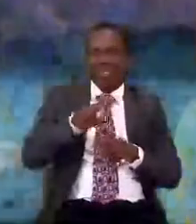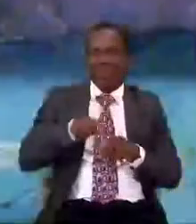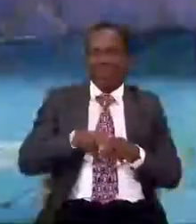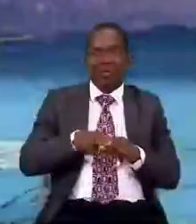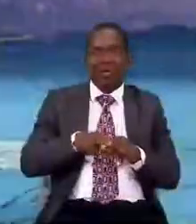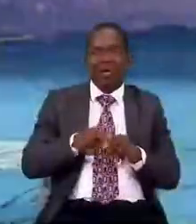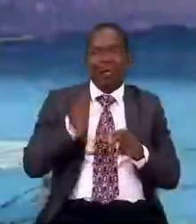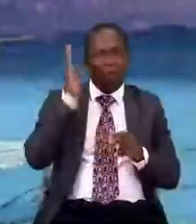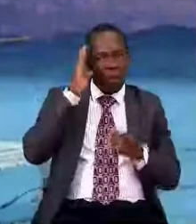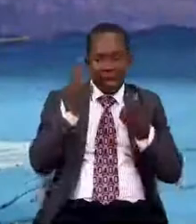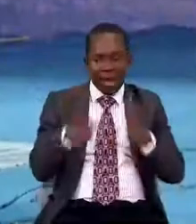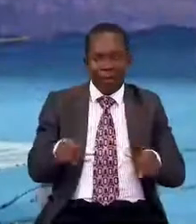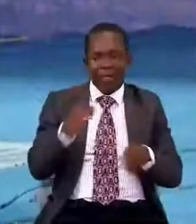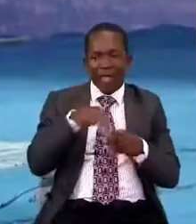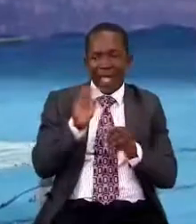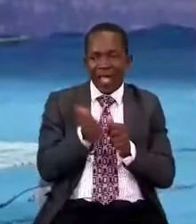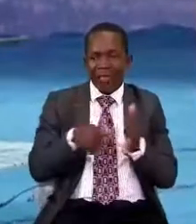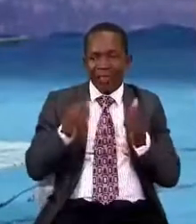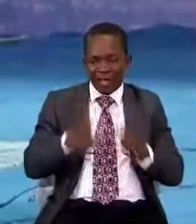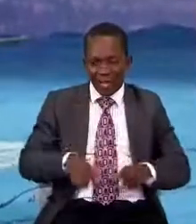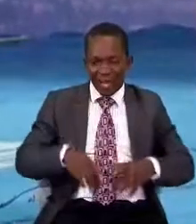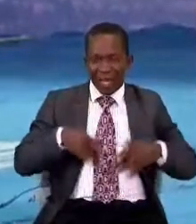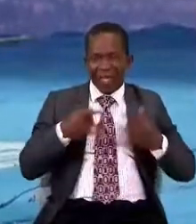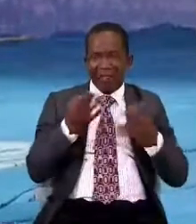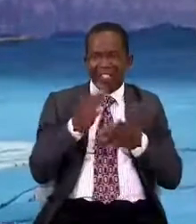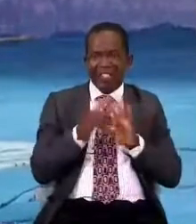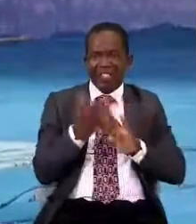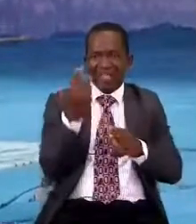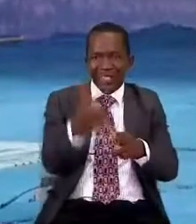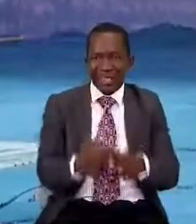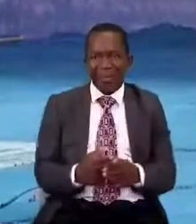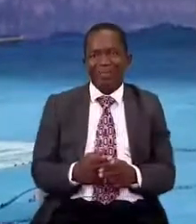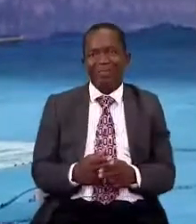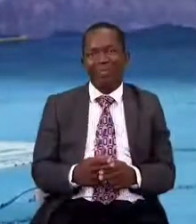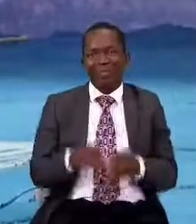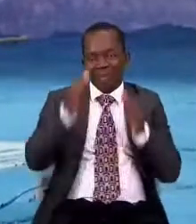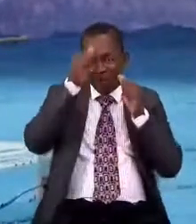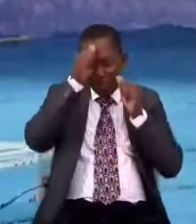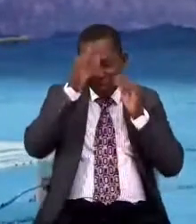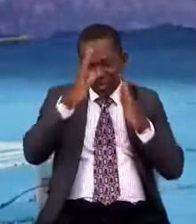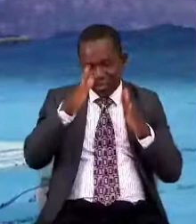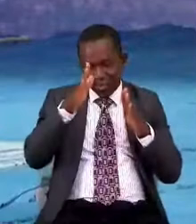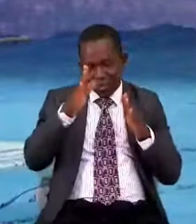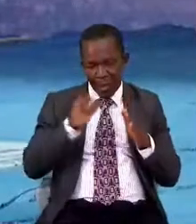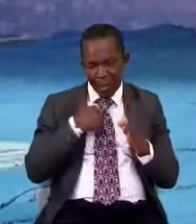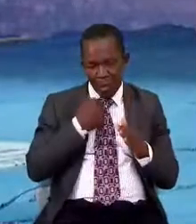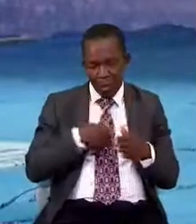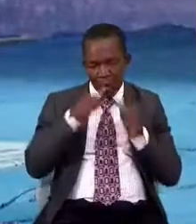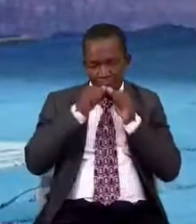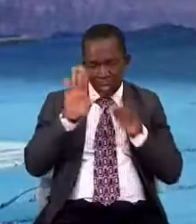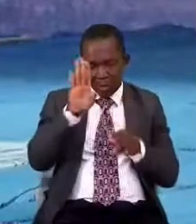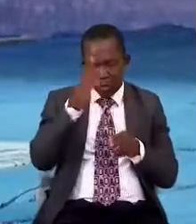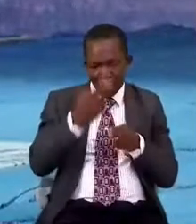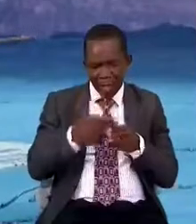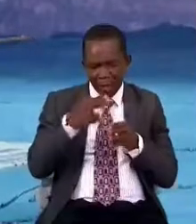Jésus-Christ. Père, nous bénissons ton nom, nous te glorifions, que tu es grand, que tu